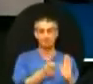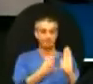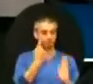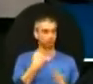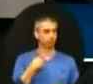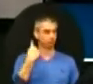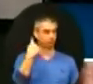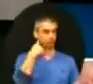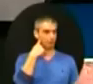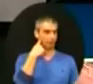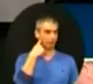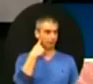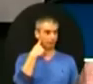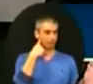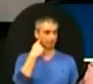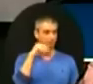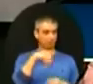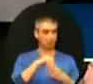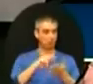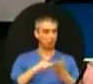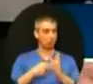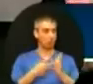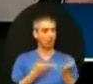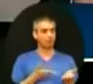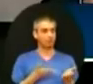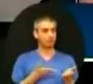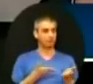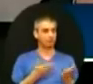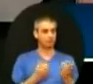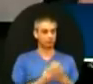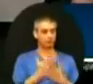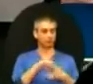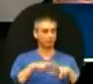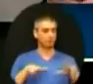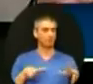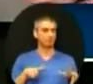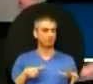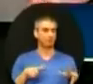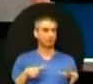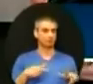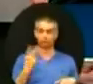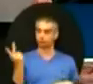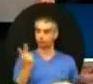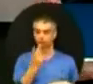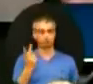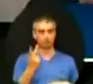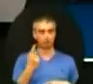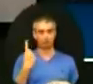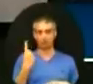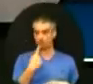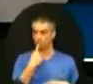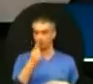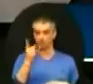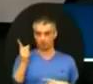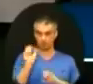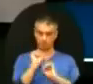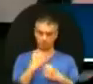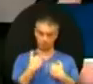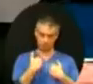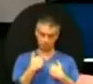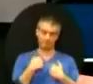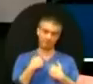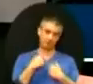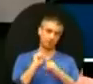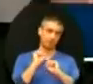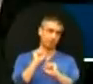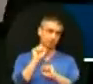ראשונה שאני שומע שבמערכות פוליטיות נוצר מצב של שני גורמים שאחד אומרים, אתה תתמוך בי באלף